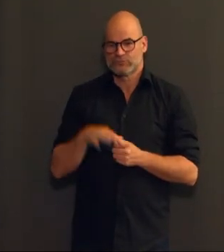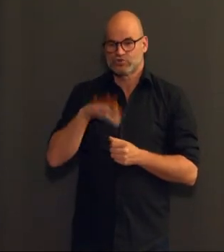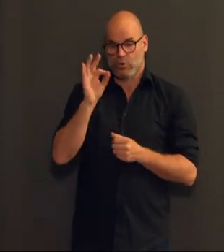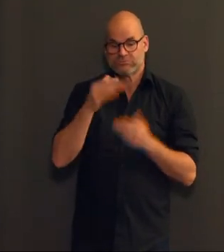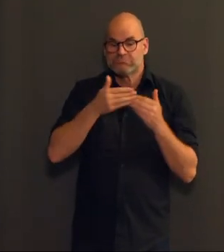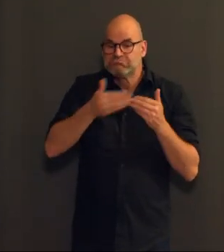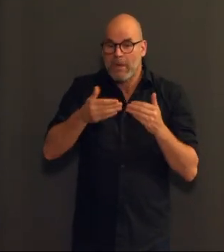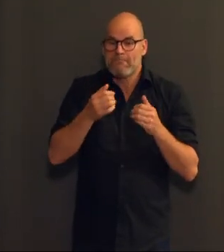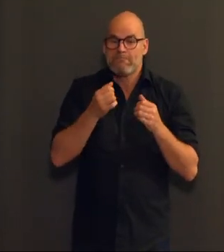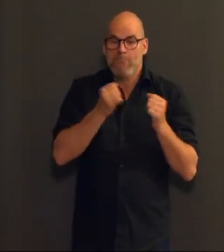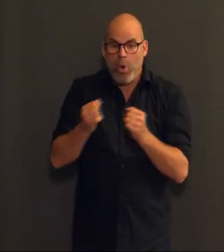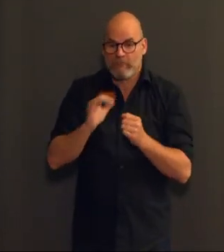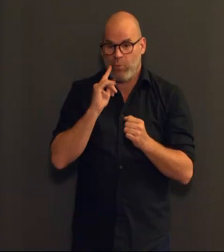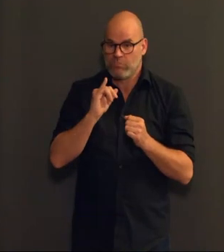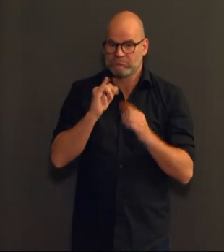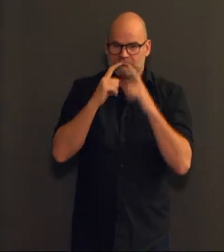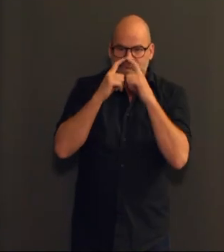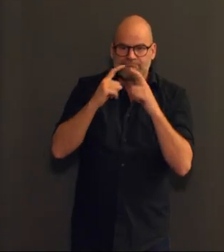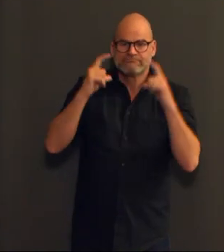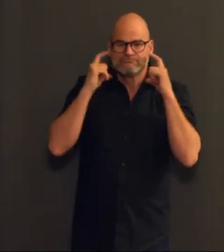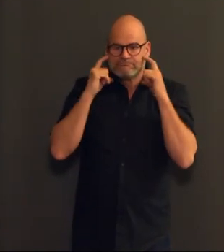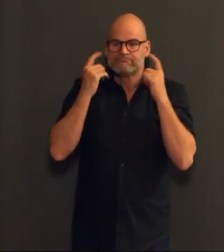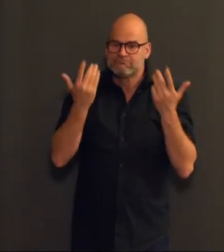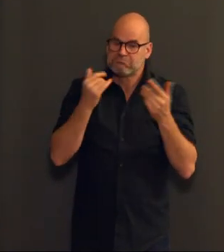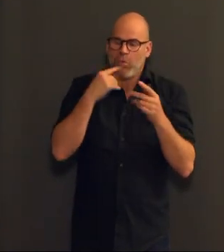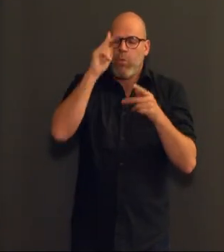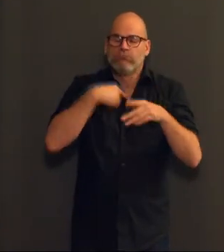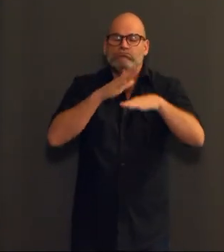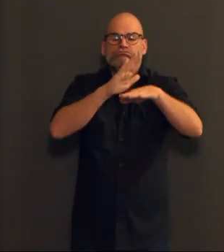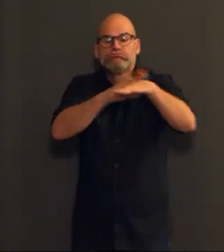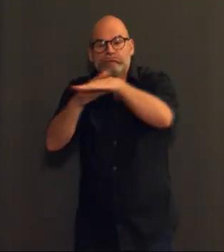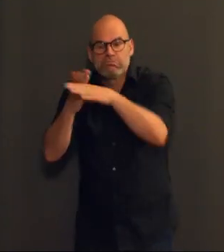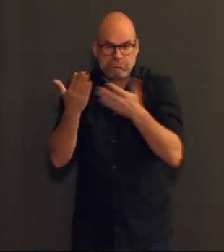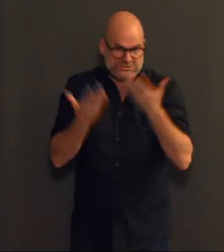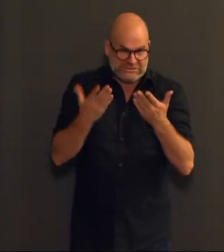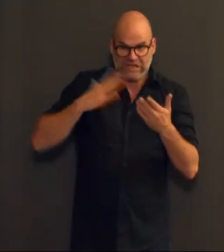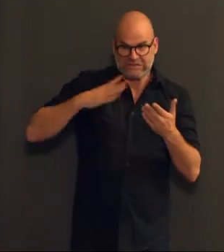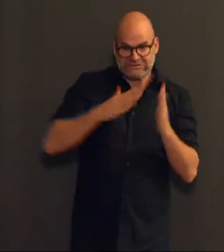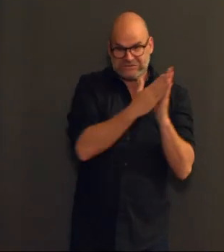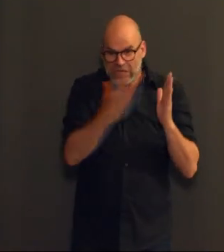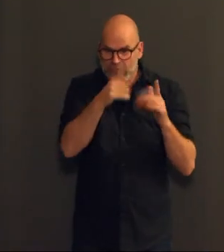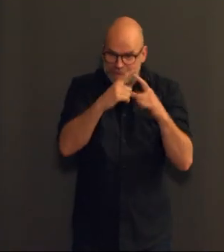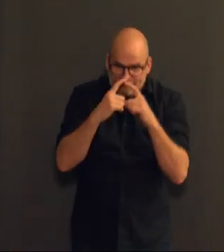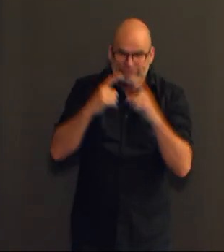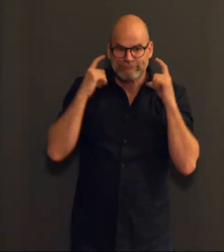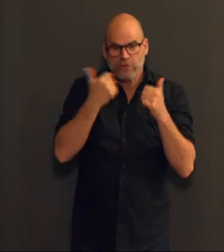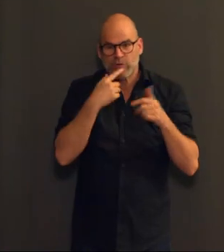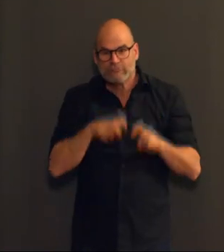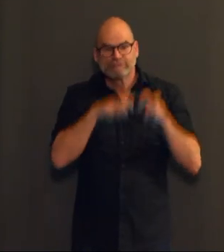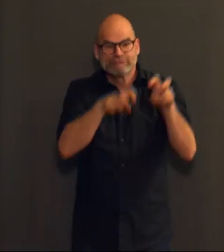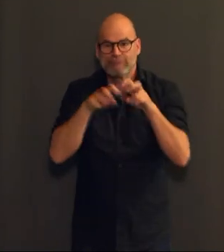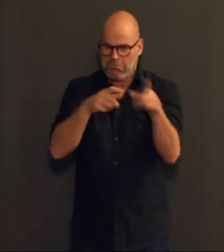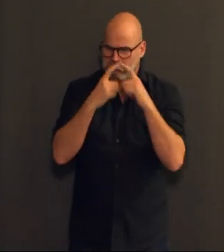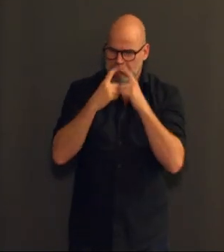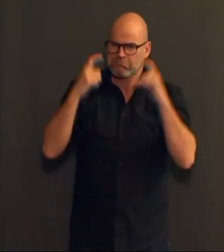Mensen kunnen dat doen als ze willen. En mogelijk zal dat ook nuttig zijn. Het is ook heel belangrijk dat we in de toekomst er meer